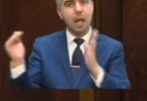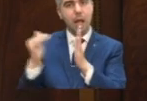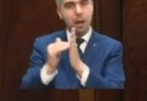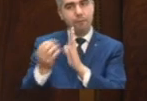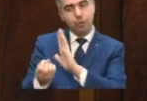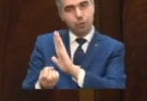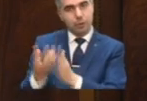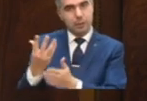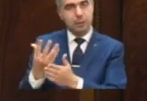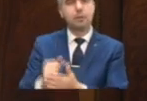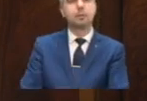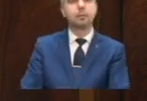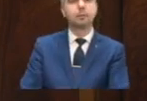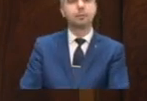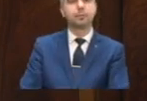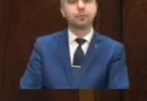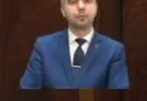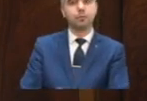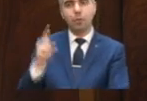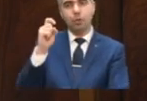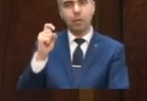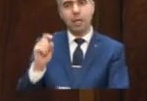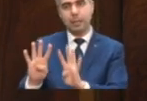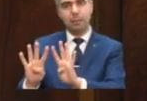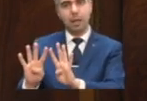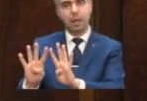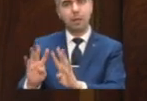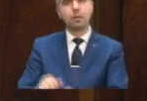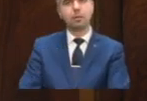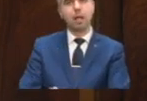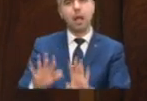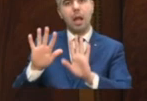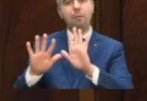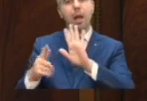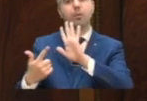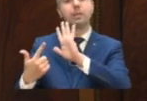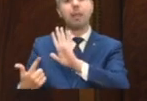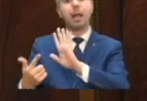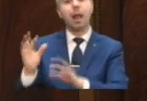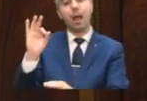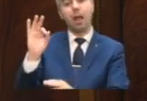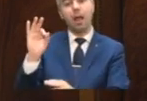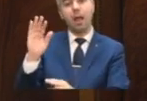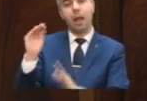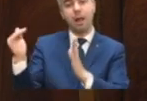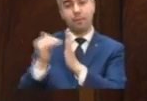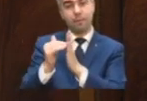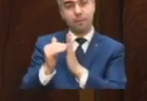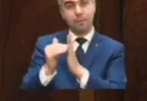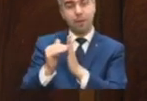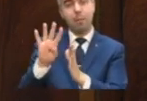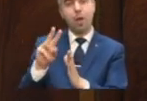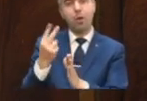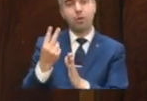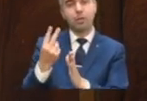جديده في غشت، ولكن مشات لنا 74,000. اذا 24,000 ضاعت لنا هذا